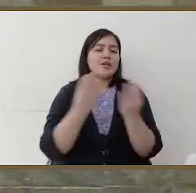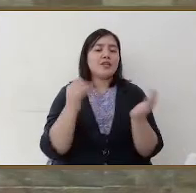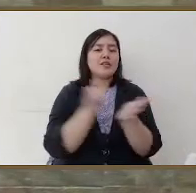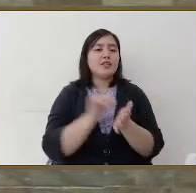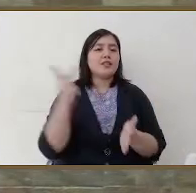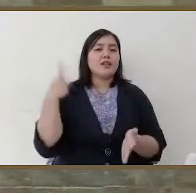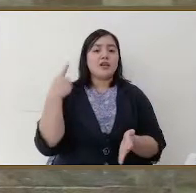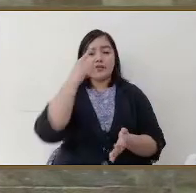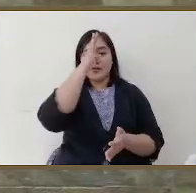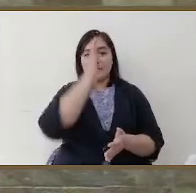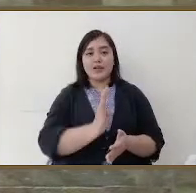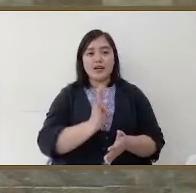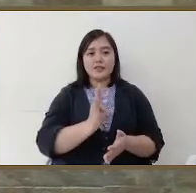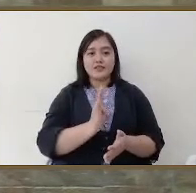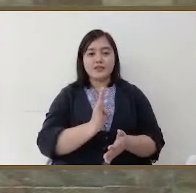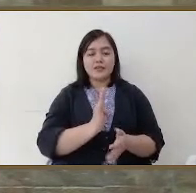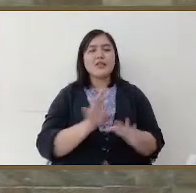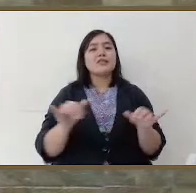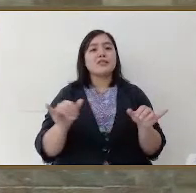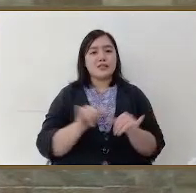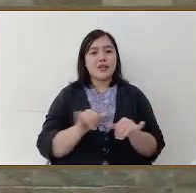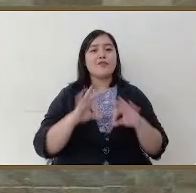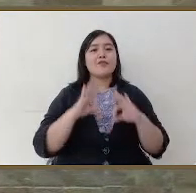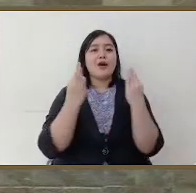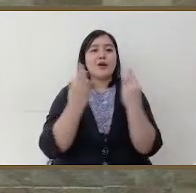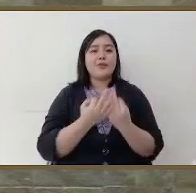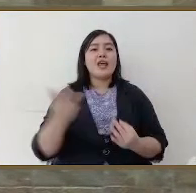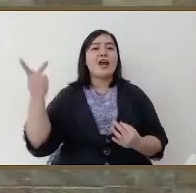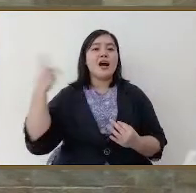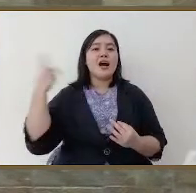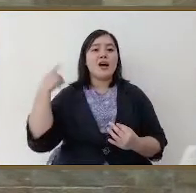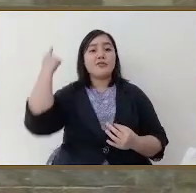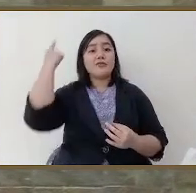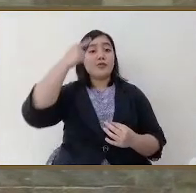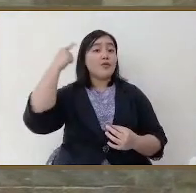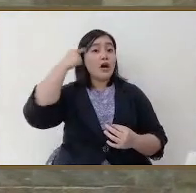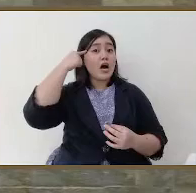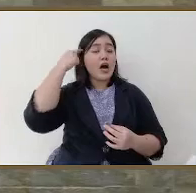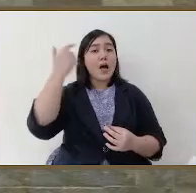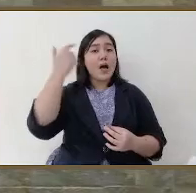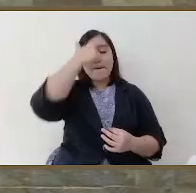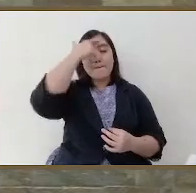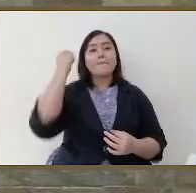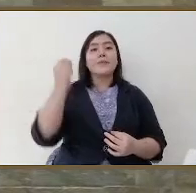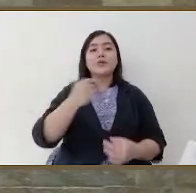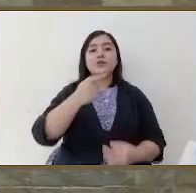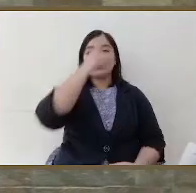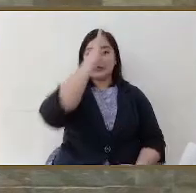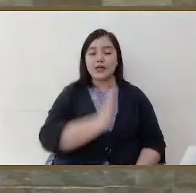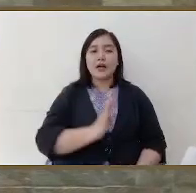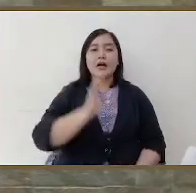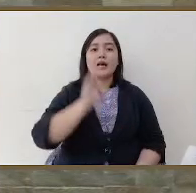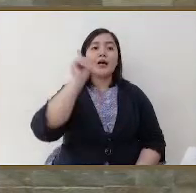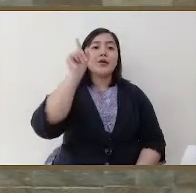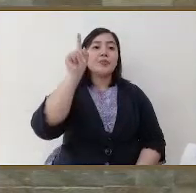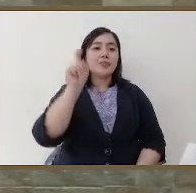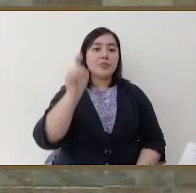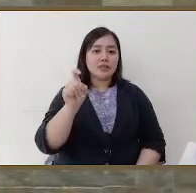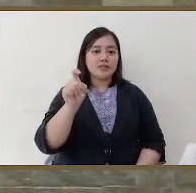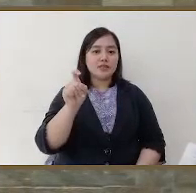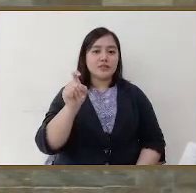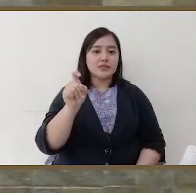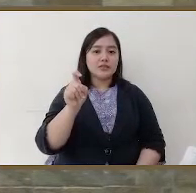Because God must govern our family. Did you get that? I said God, one more time,